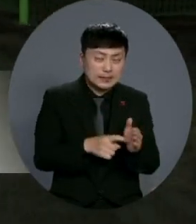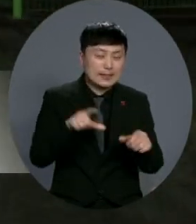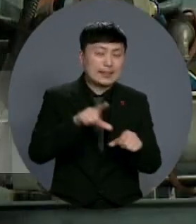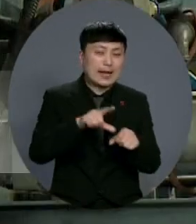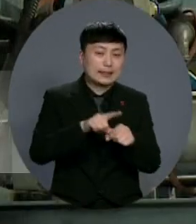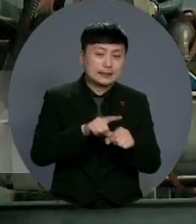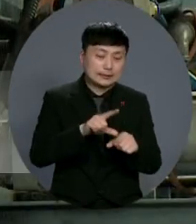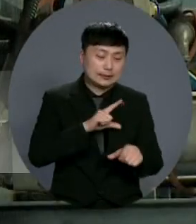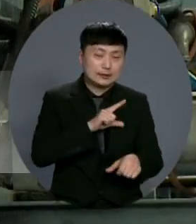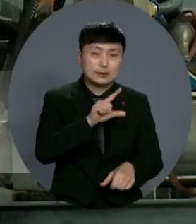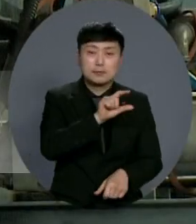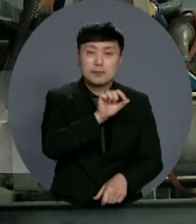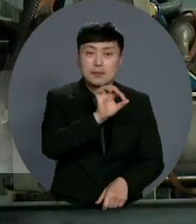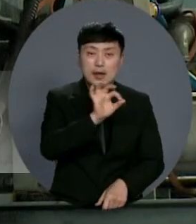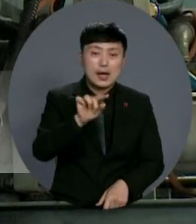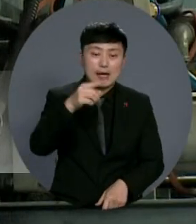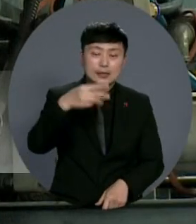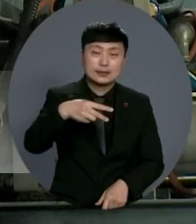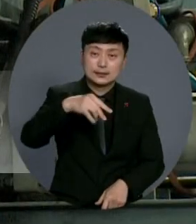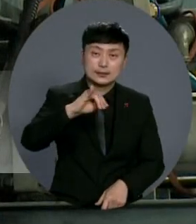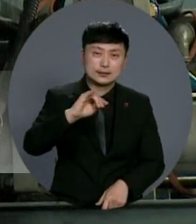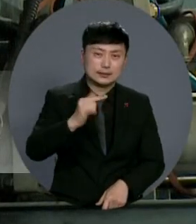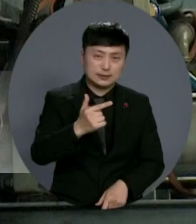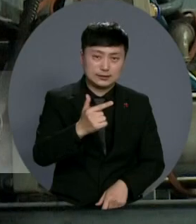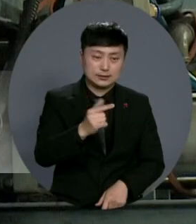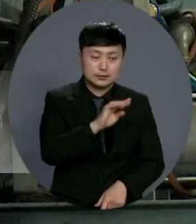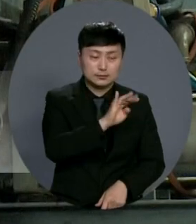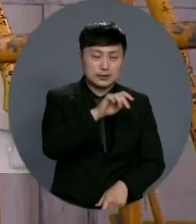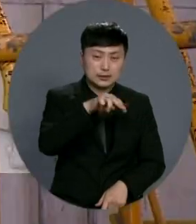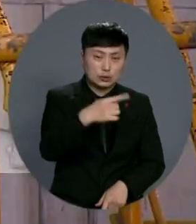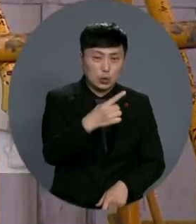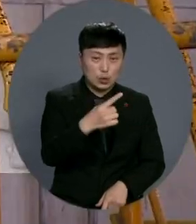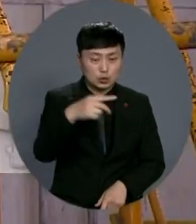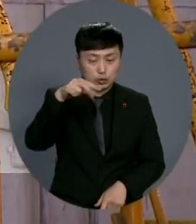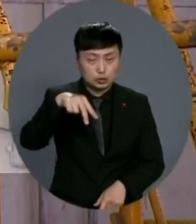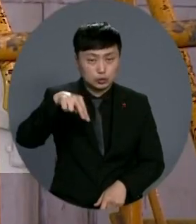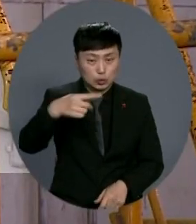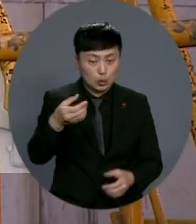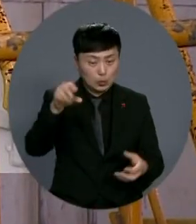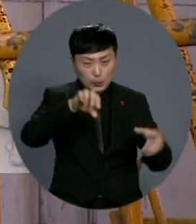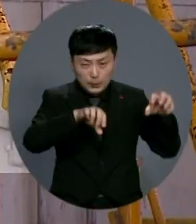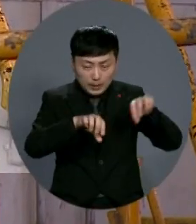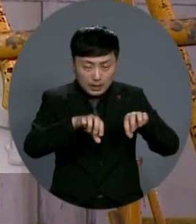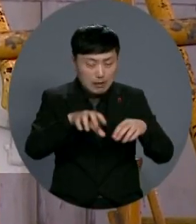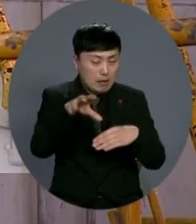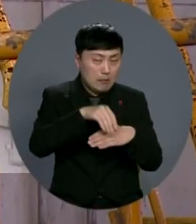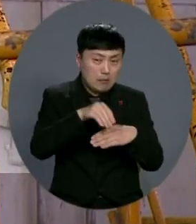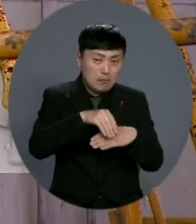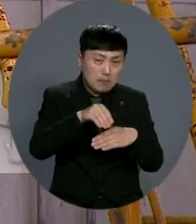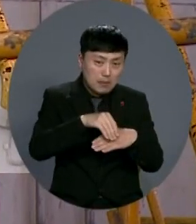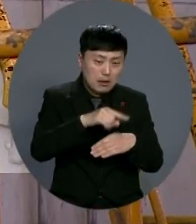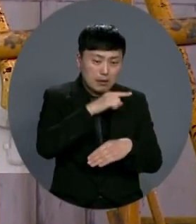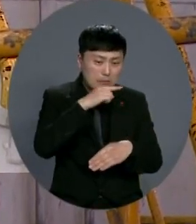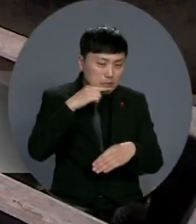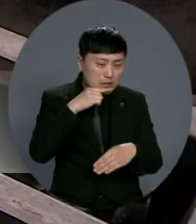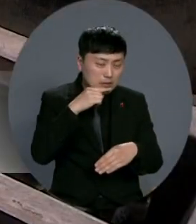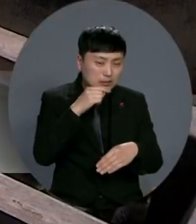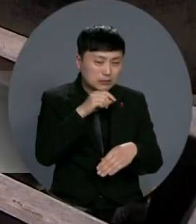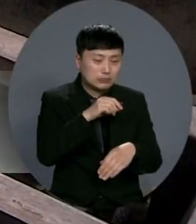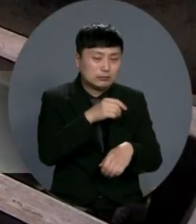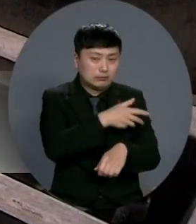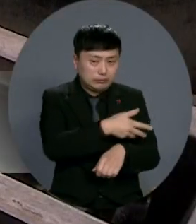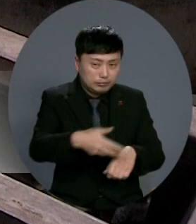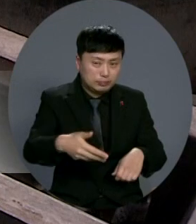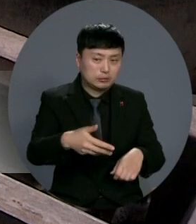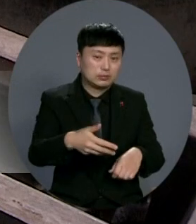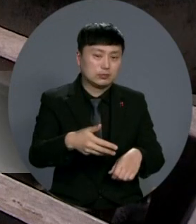중독입니다. 아르신은 비소와 수소의 화합물로 급성이나 만성으로 노출되면 적혈구가 파괴되는